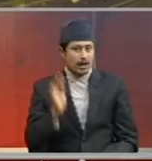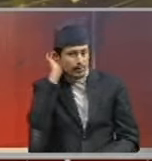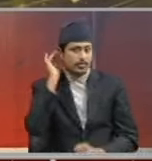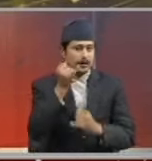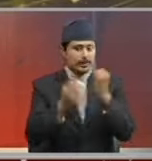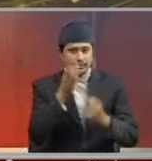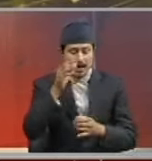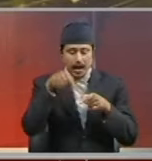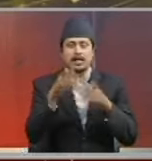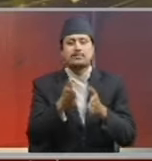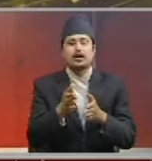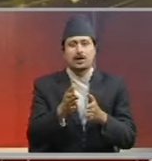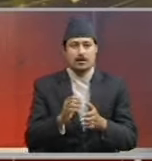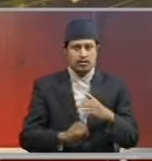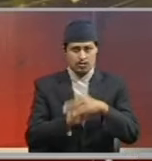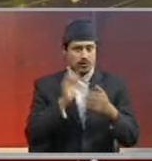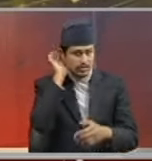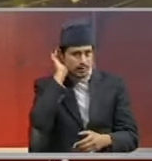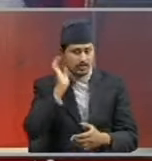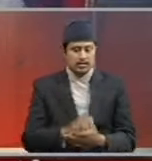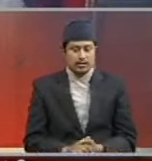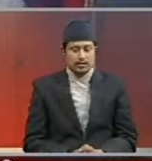बुलेटिनको अन्त्यमा अहिलेसम्मका मूल खबर